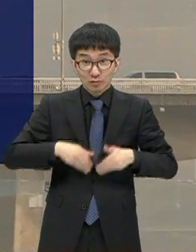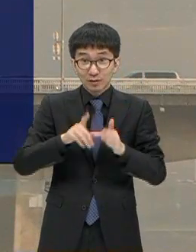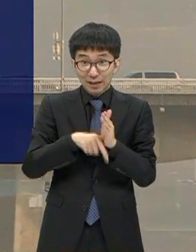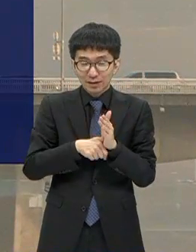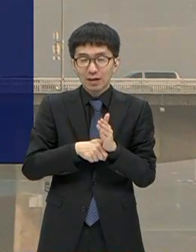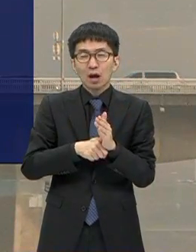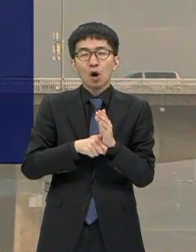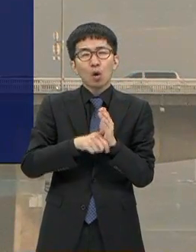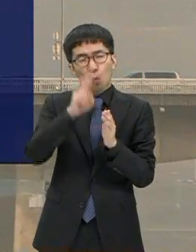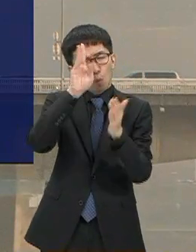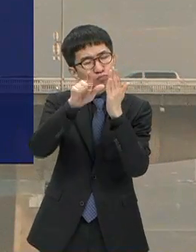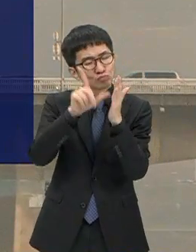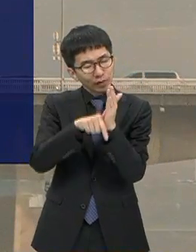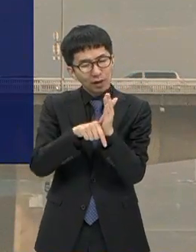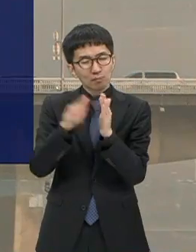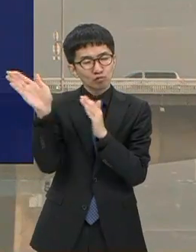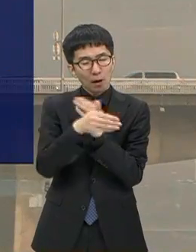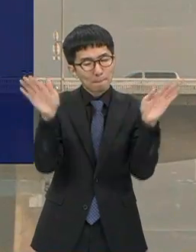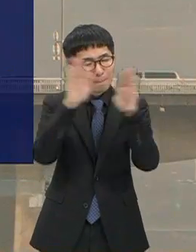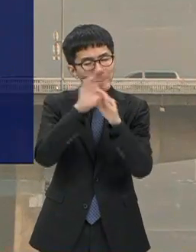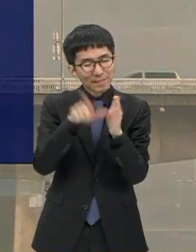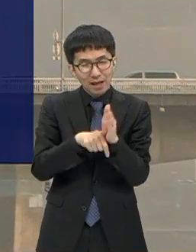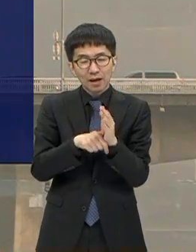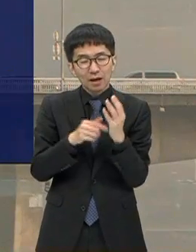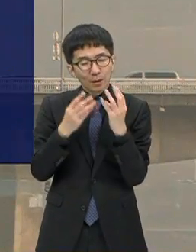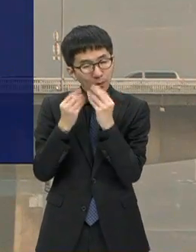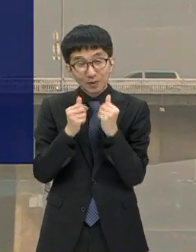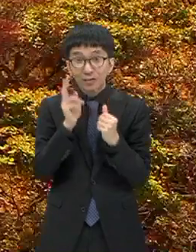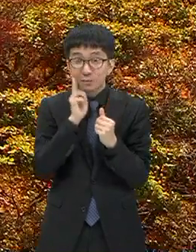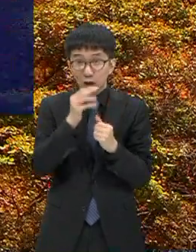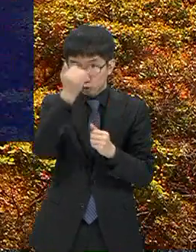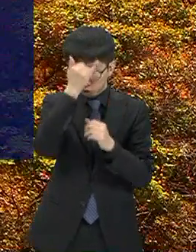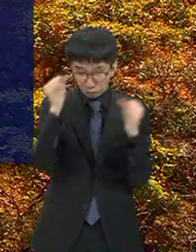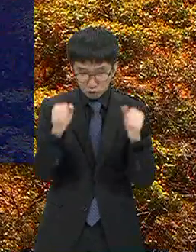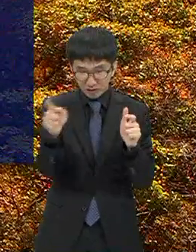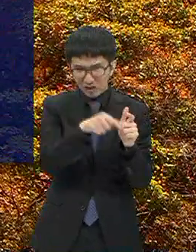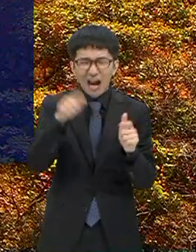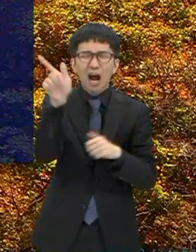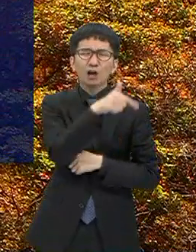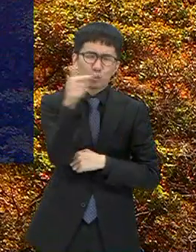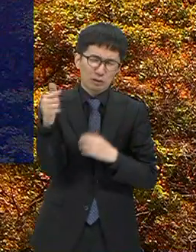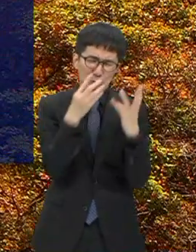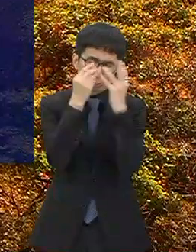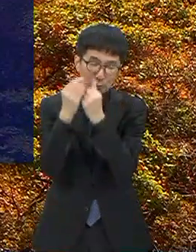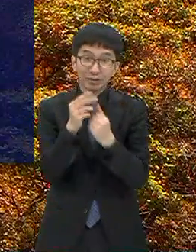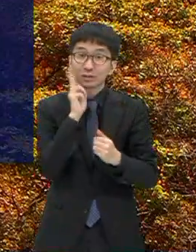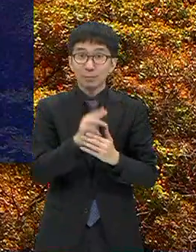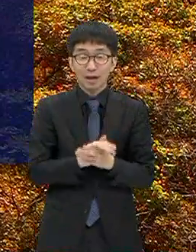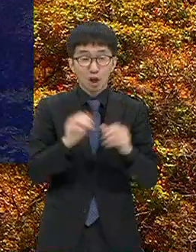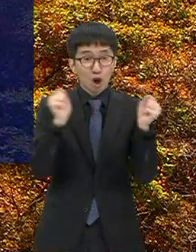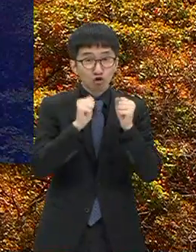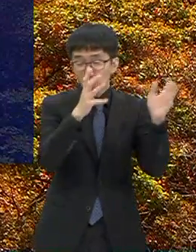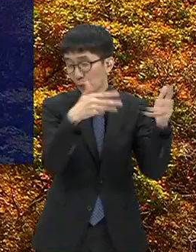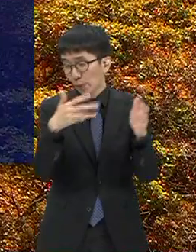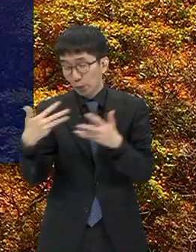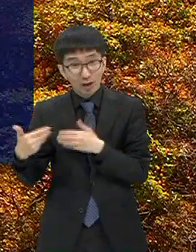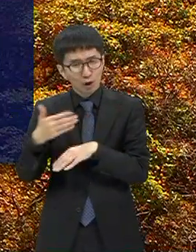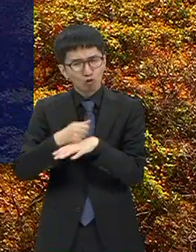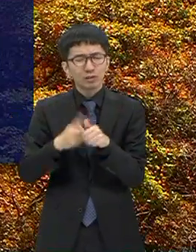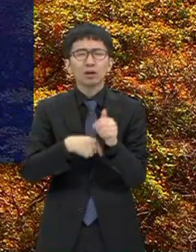농도가 짙어지겠습니다. 충북 지역만 내일 종일 공기가 탁하겠습니다. 이렇게 찬바람이 먼지를 밀어내면서